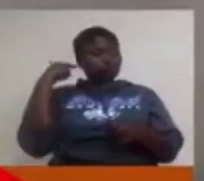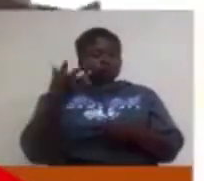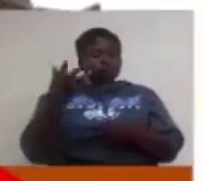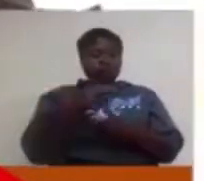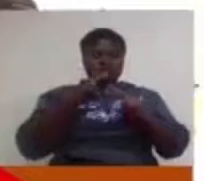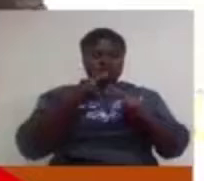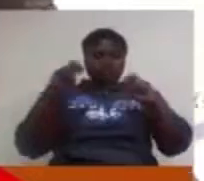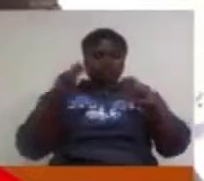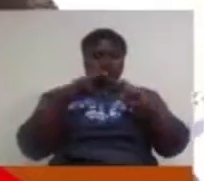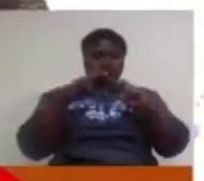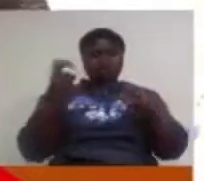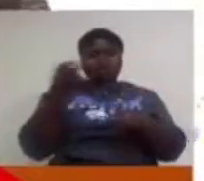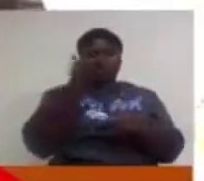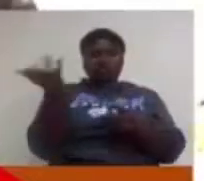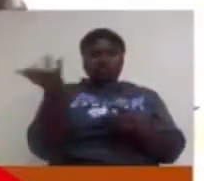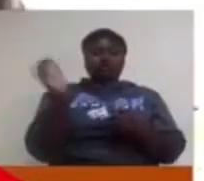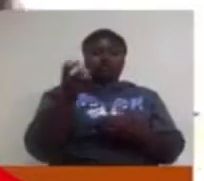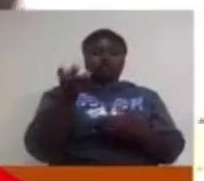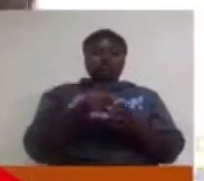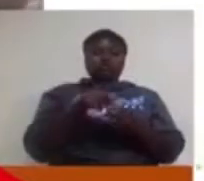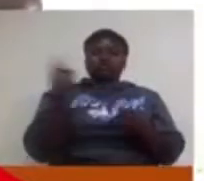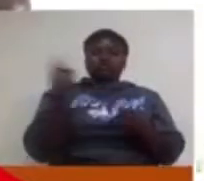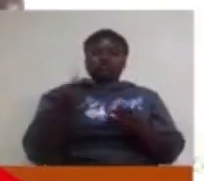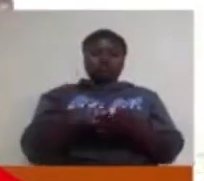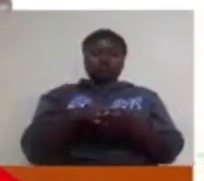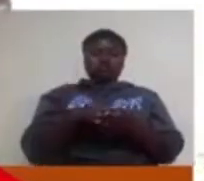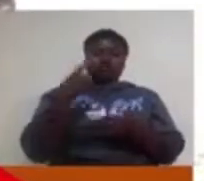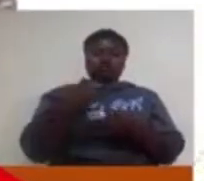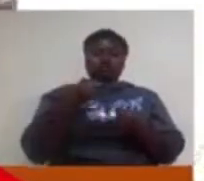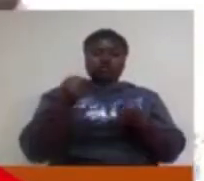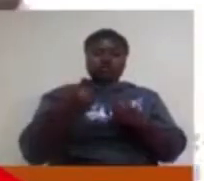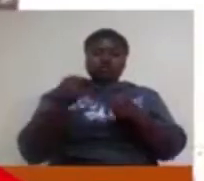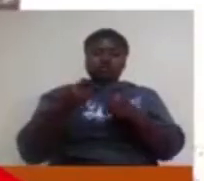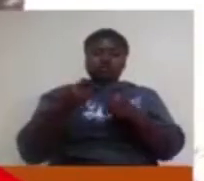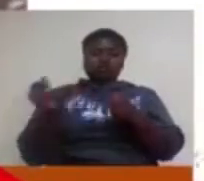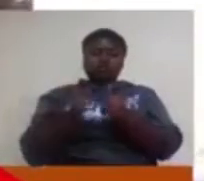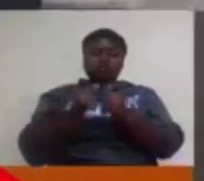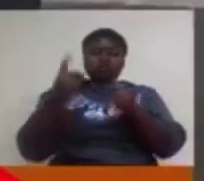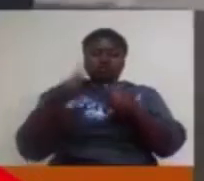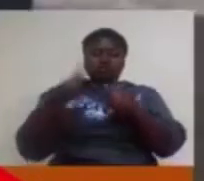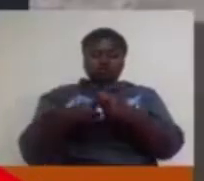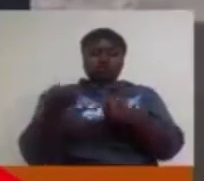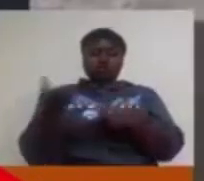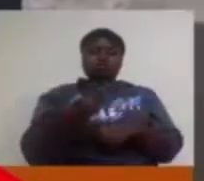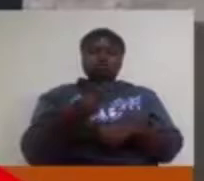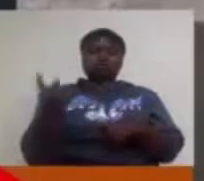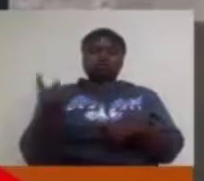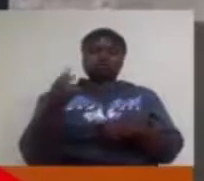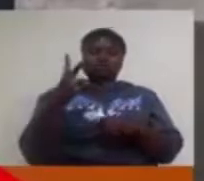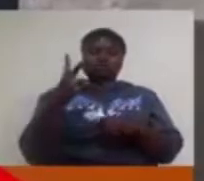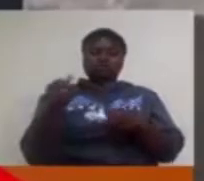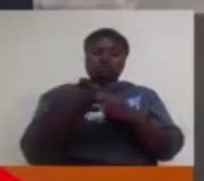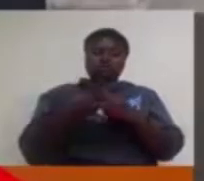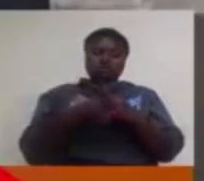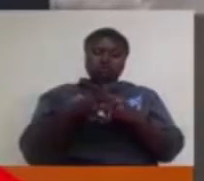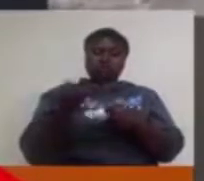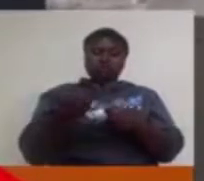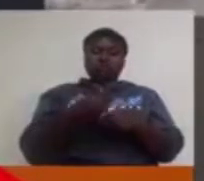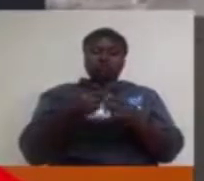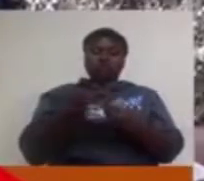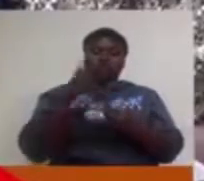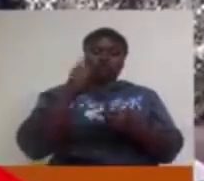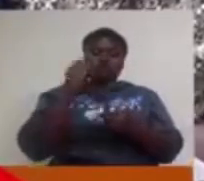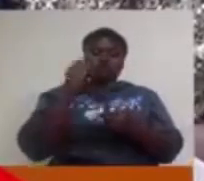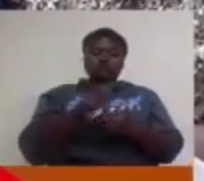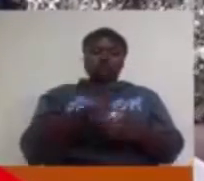na gũtua cira ũyũ ũrĩa ũgatuo tarĩki 16 mweri wa kenda mwaka ũyũ thaa 8:30 cia